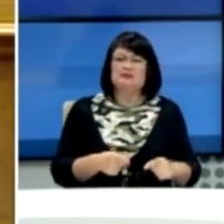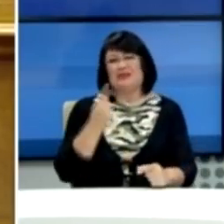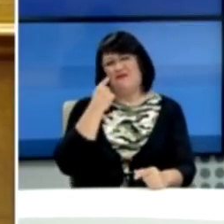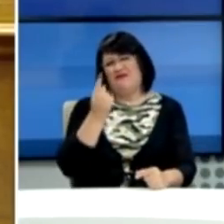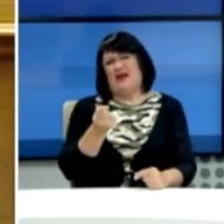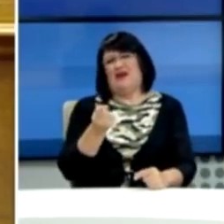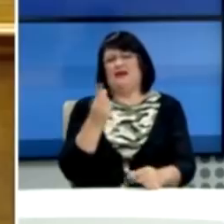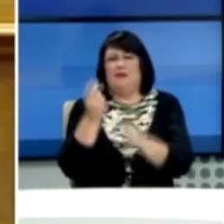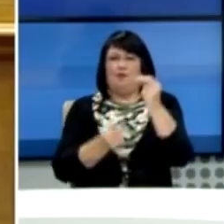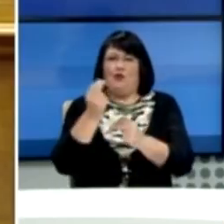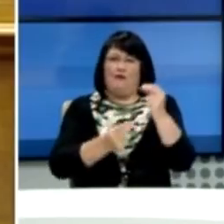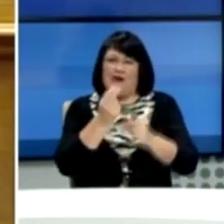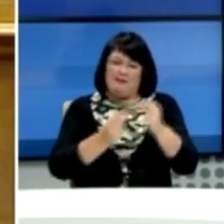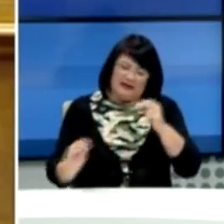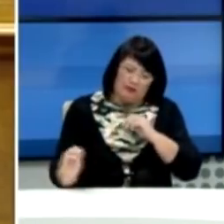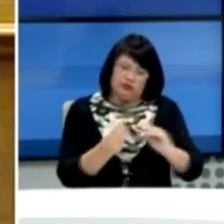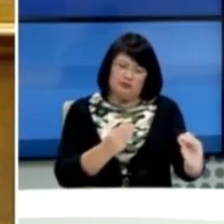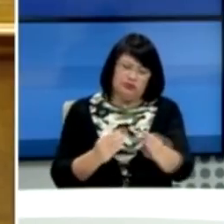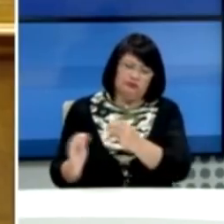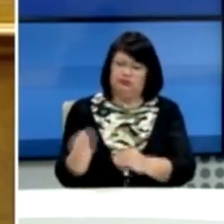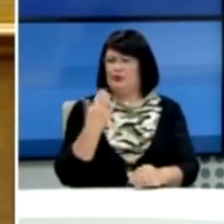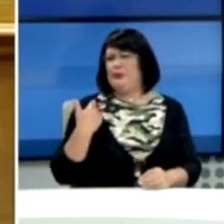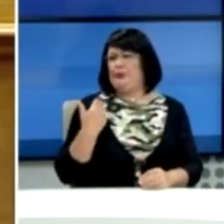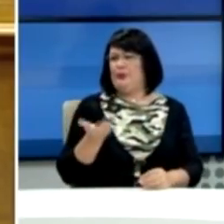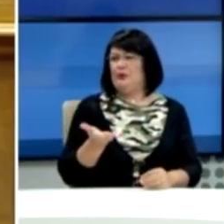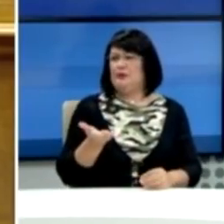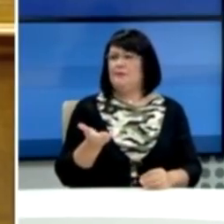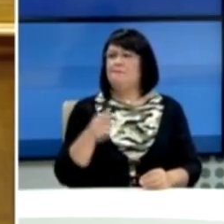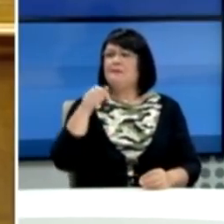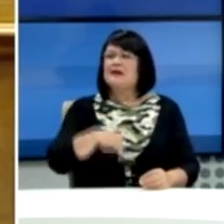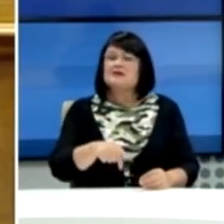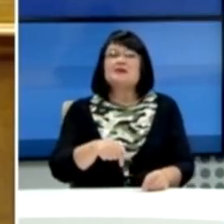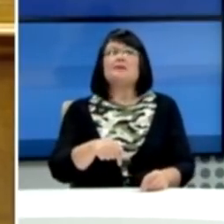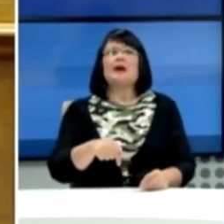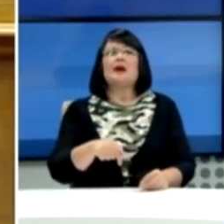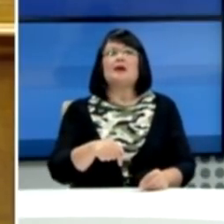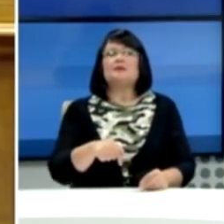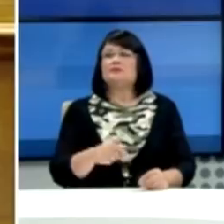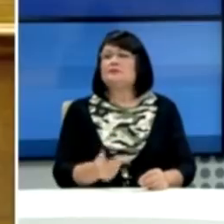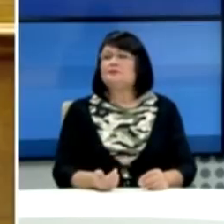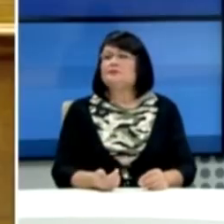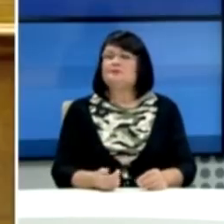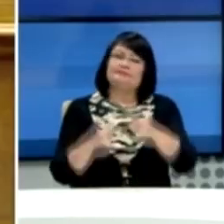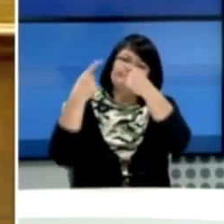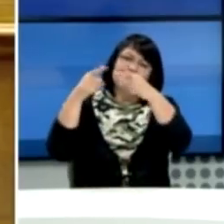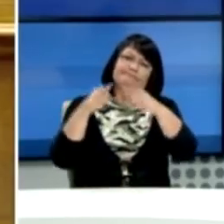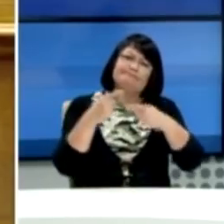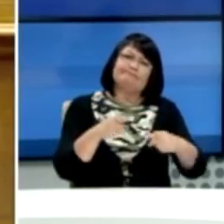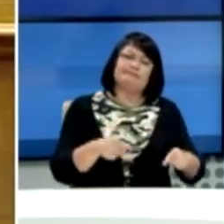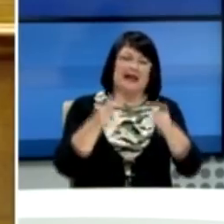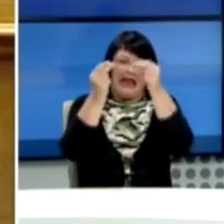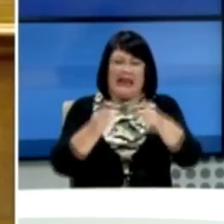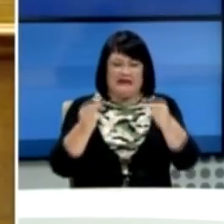διάφορα αυτό προβλήματα που εμφανίστηκαν και το προηγούμενο διάστημα, αλλά και σήμερα με τις διαφοροποιημένες